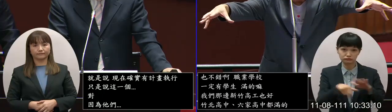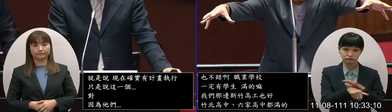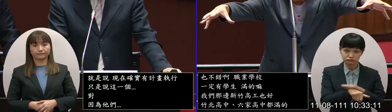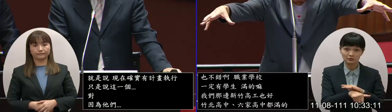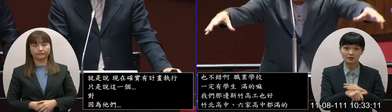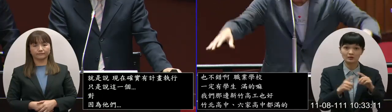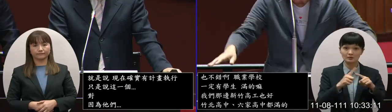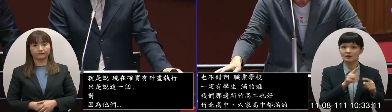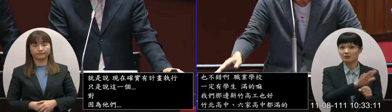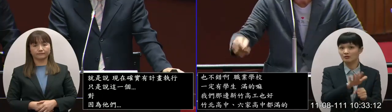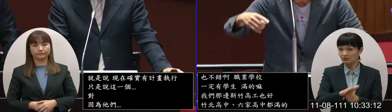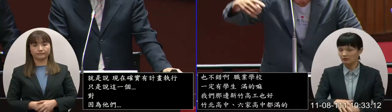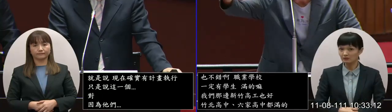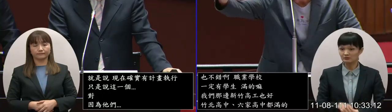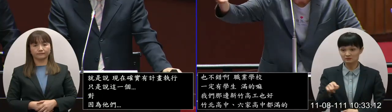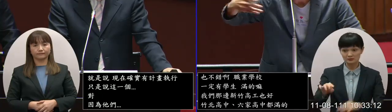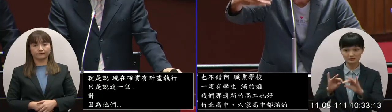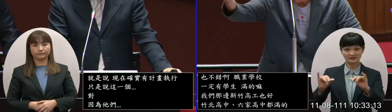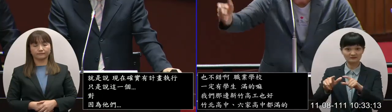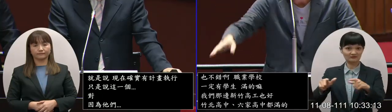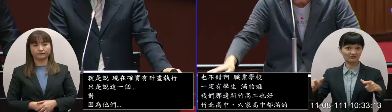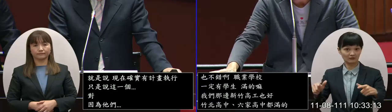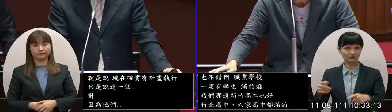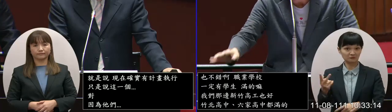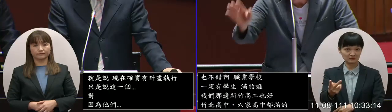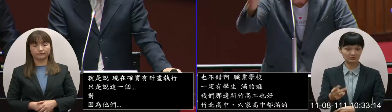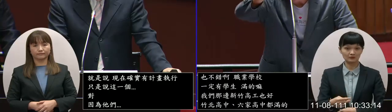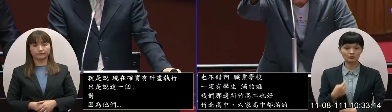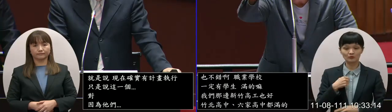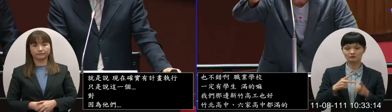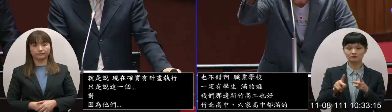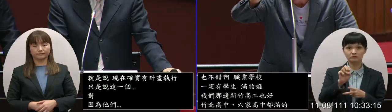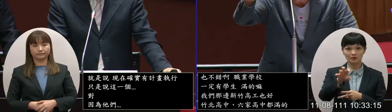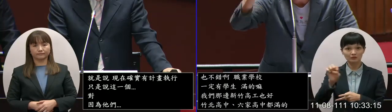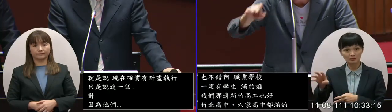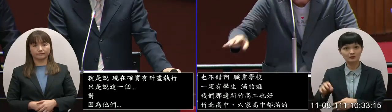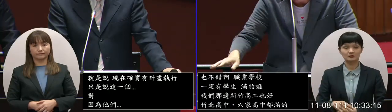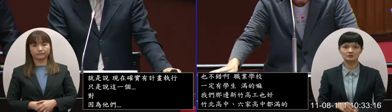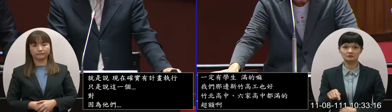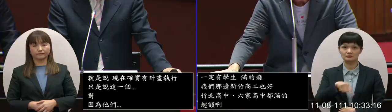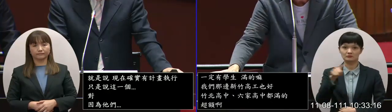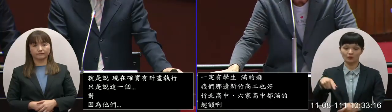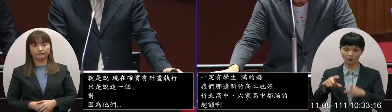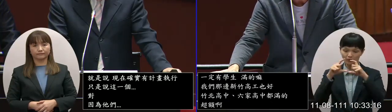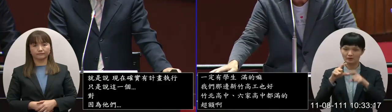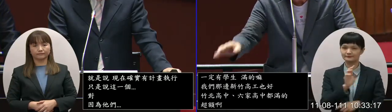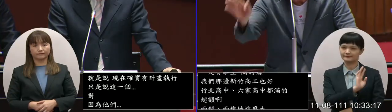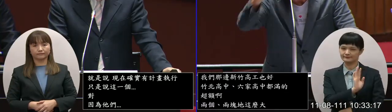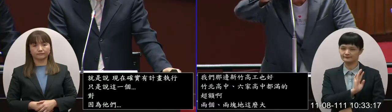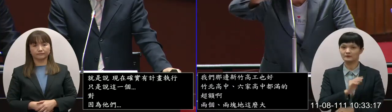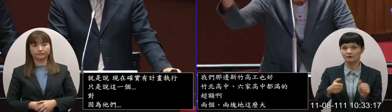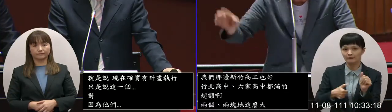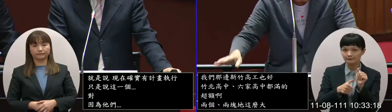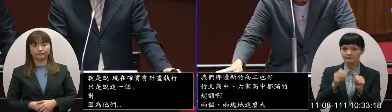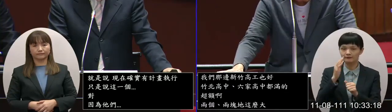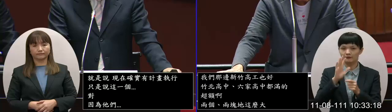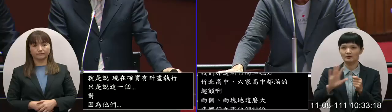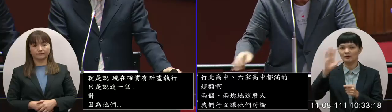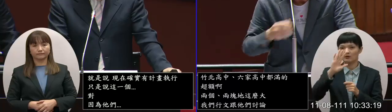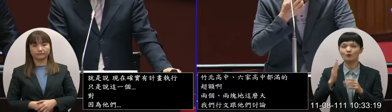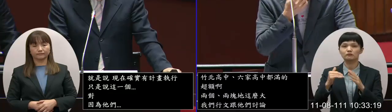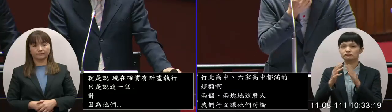两块地这么大，我们行文跟他们讨论，他们说。 他们不想办了、啊，复社高中他们也不想